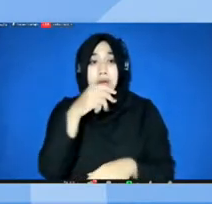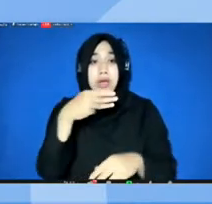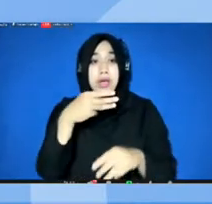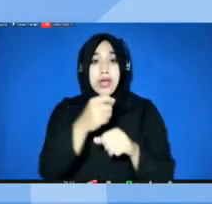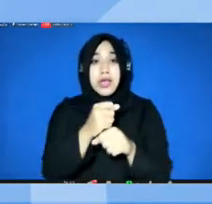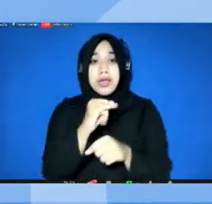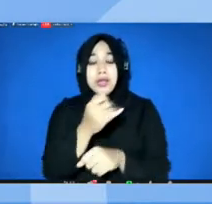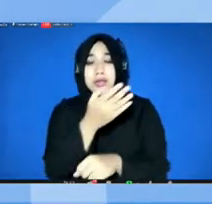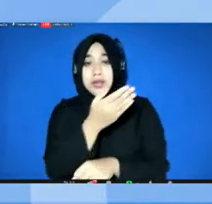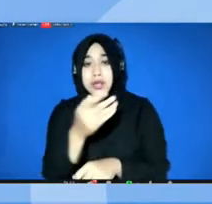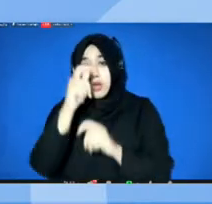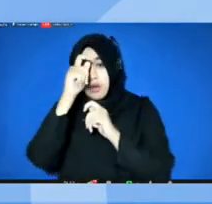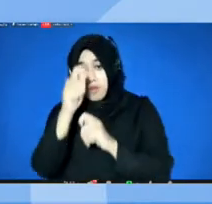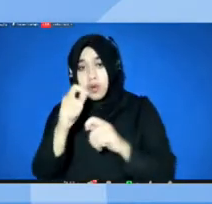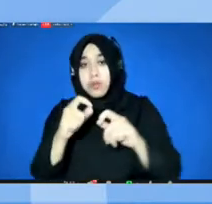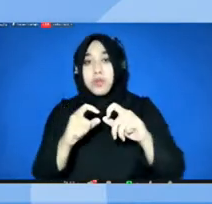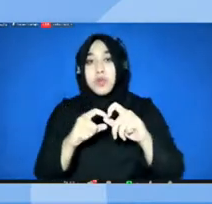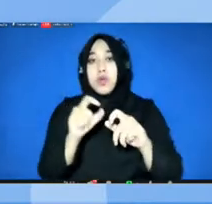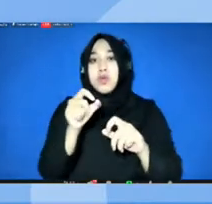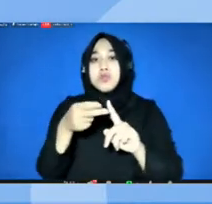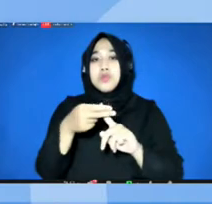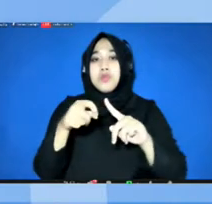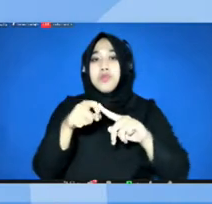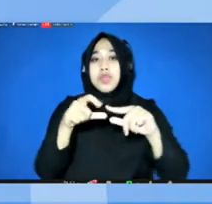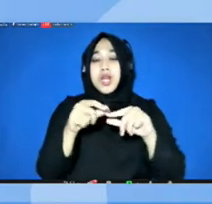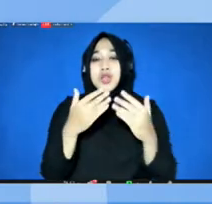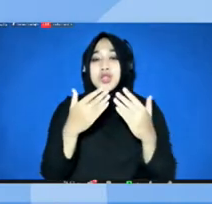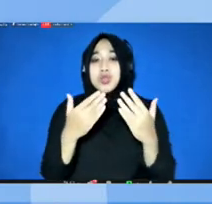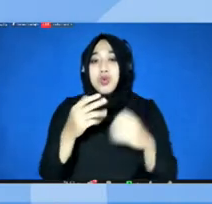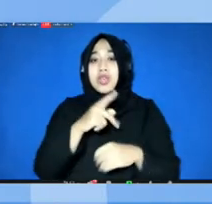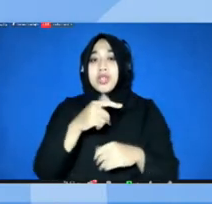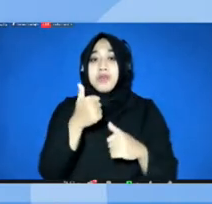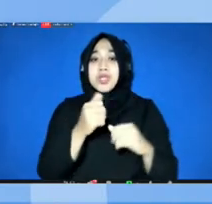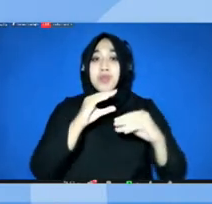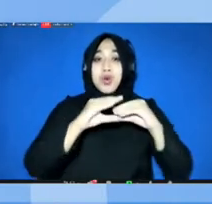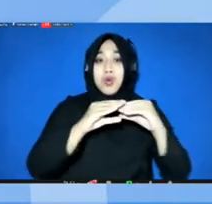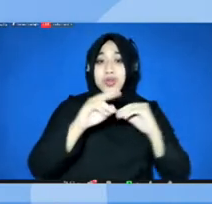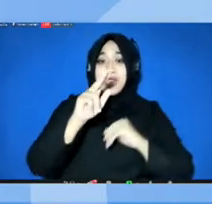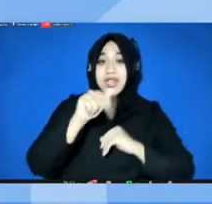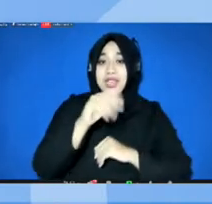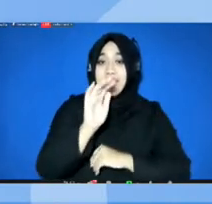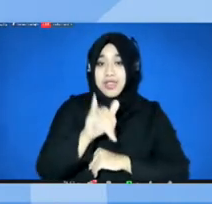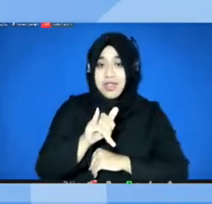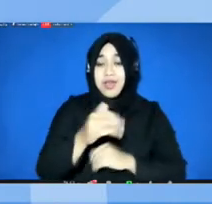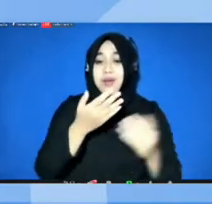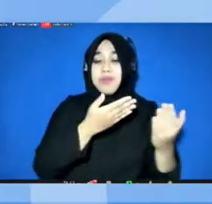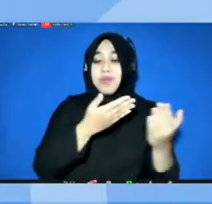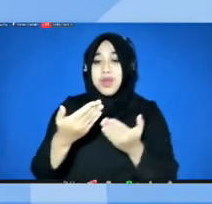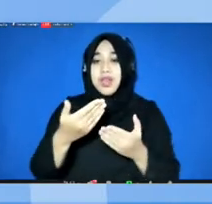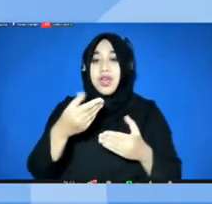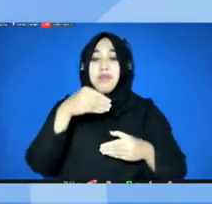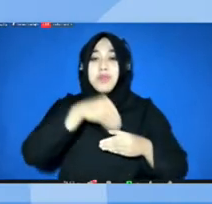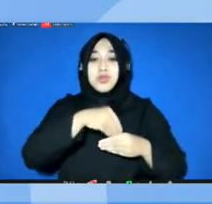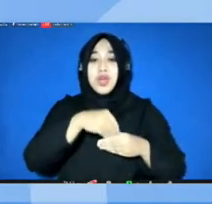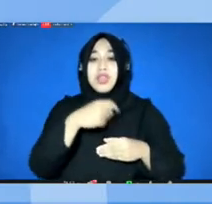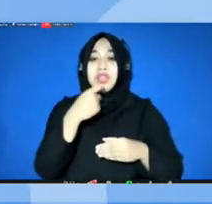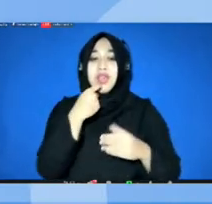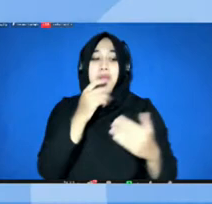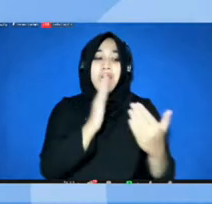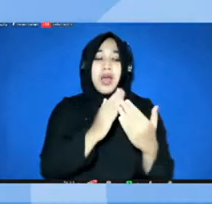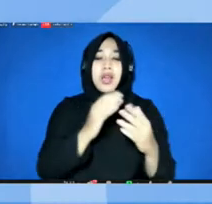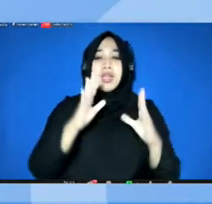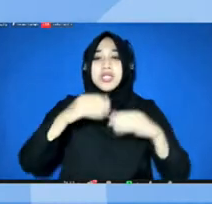kepada Pak Zulfikar, mudah-mudahan kita bisa terus berkomunikasi juga untuk memberikan input terkait penanganan di Jawa Timur.